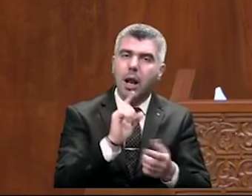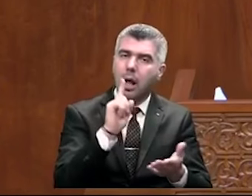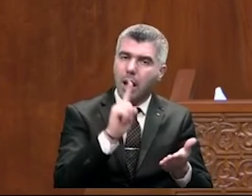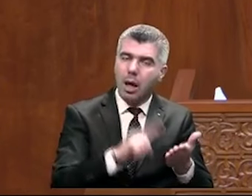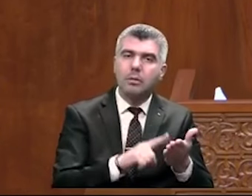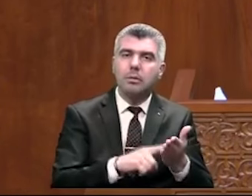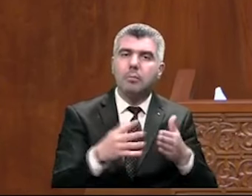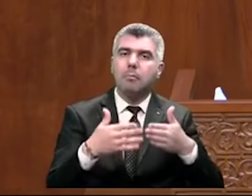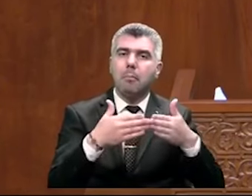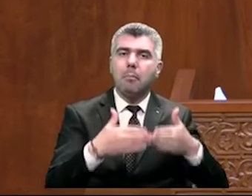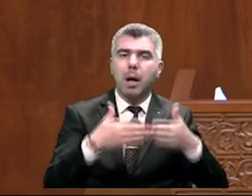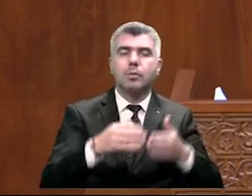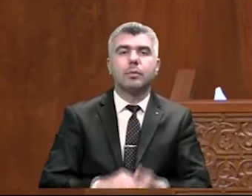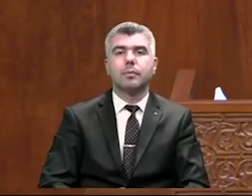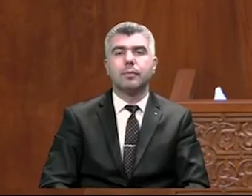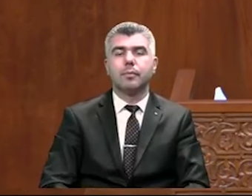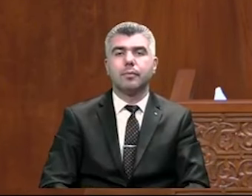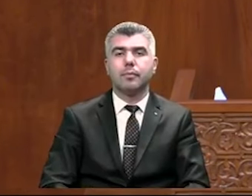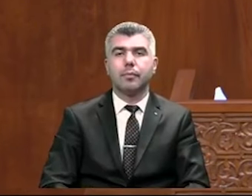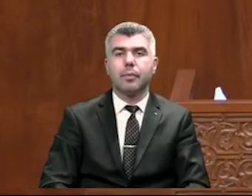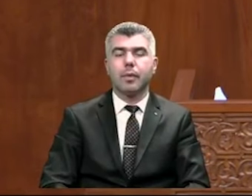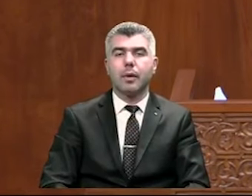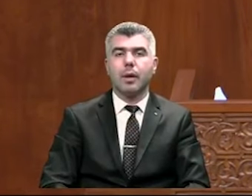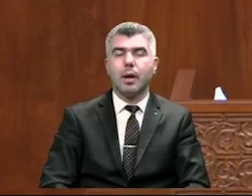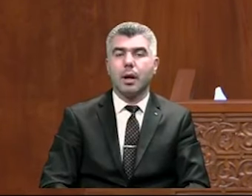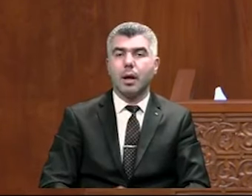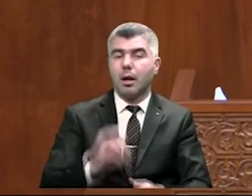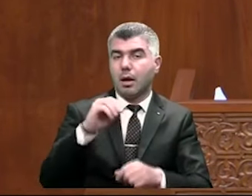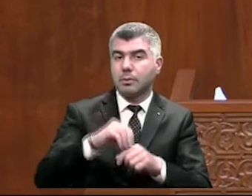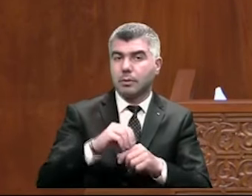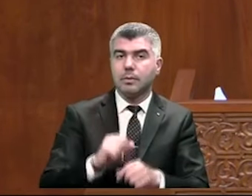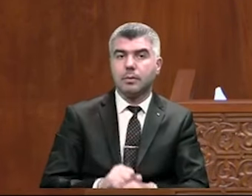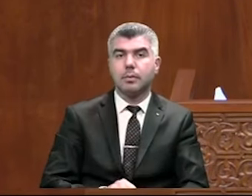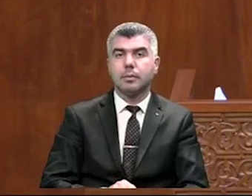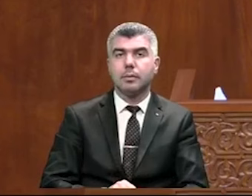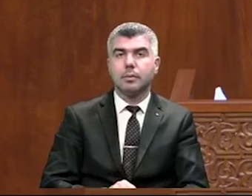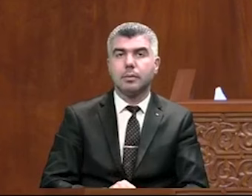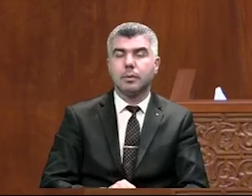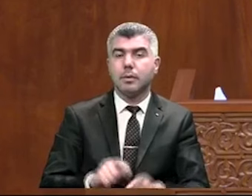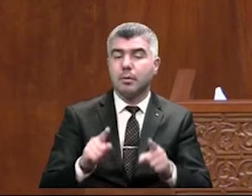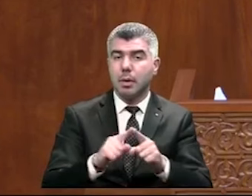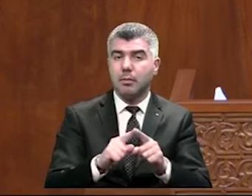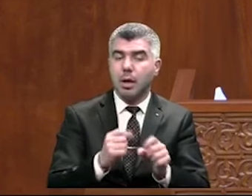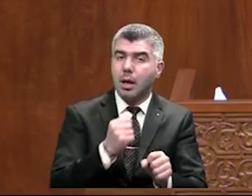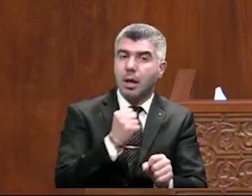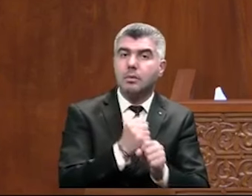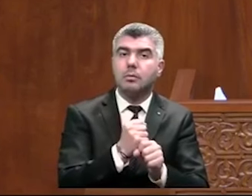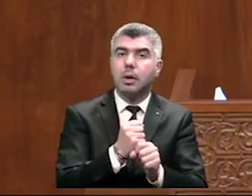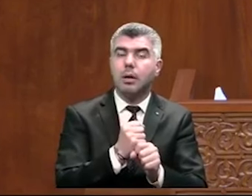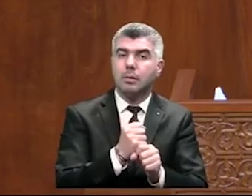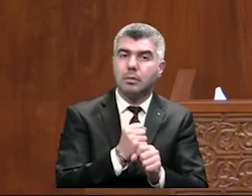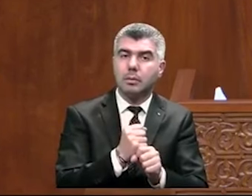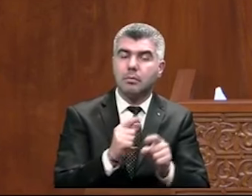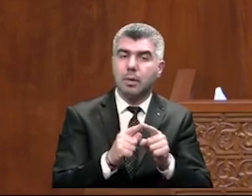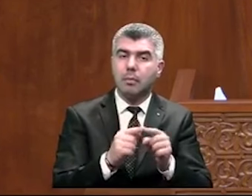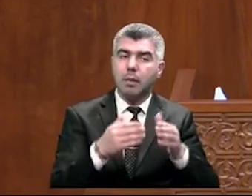هذا الميناء هنالك كذلك في هذا الاطار العمل الجبهه بالنسبه